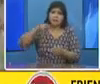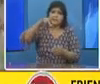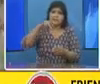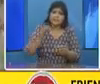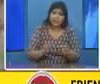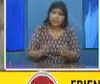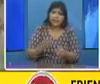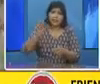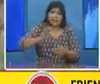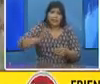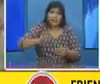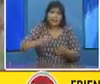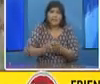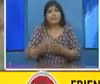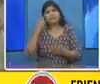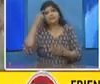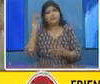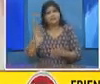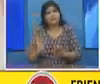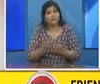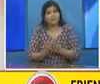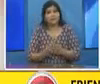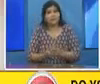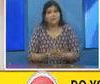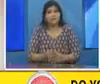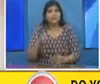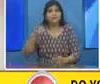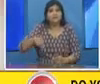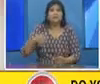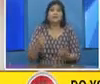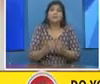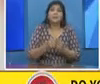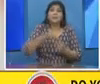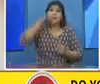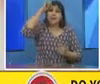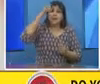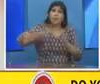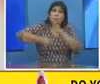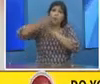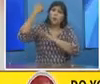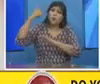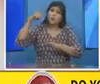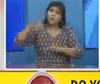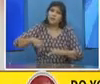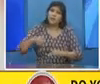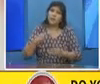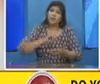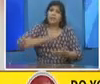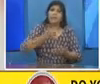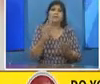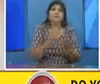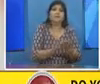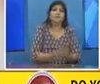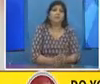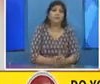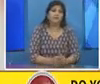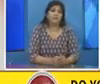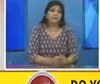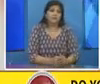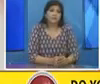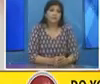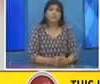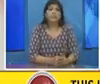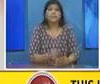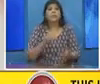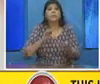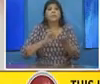लेकिन क्या आपको पता है यह भी एक भारतीय पारंपरिक गेम का ही रूप है जिसे